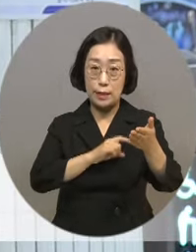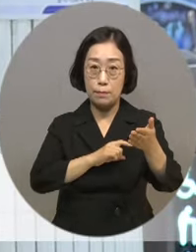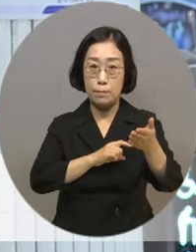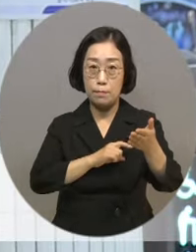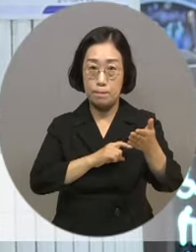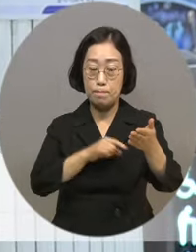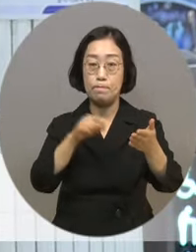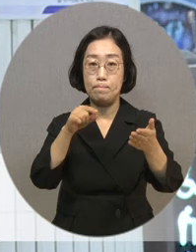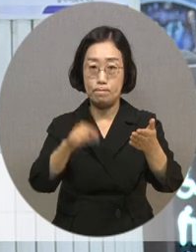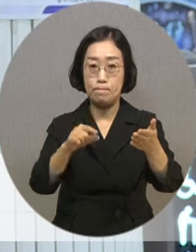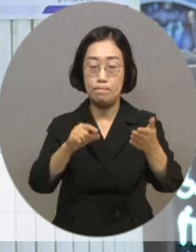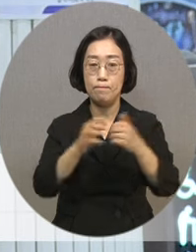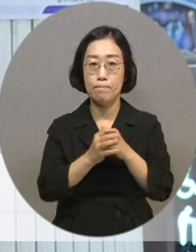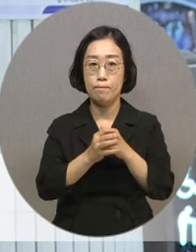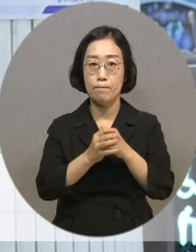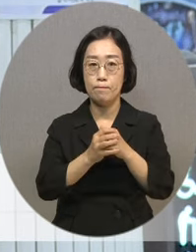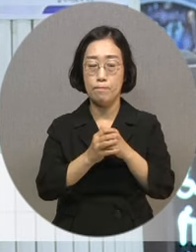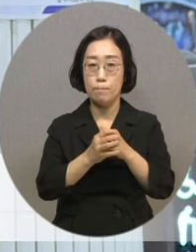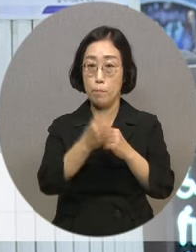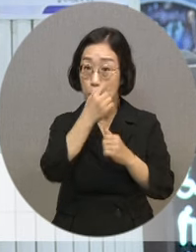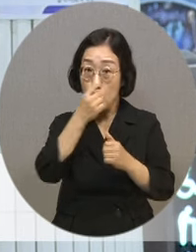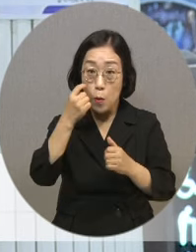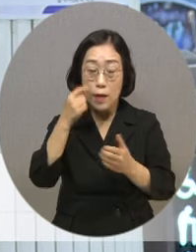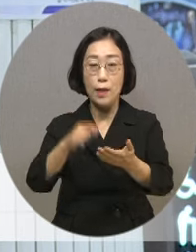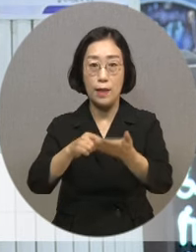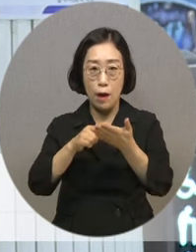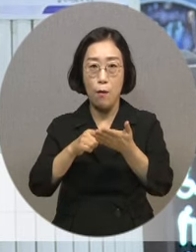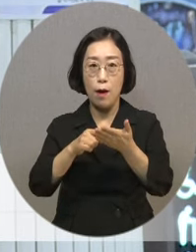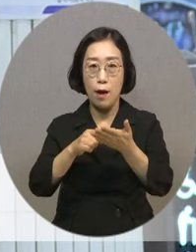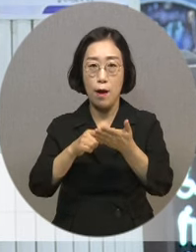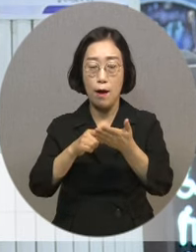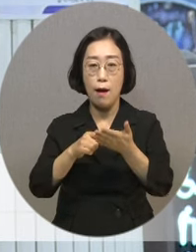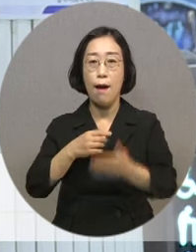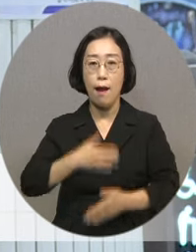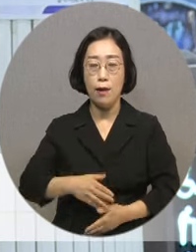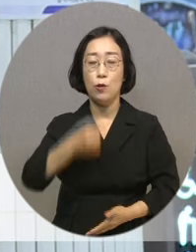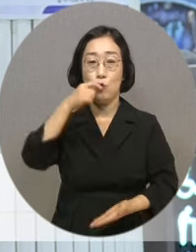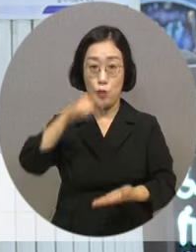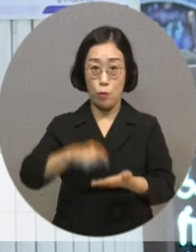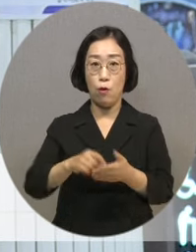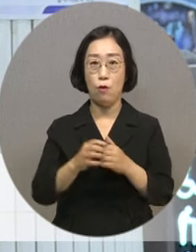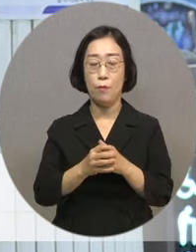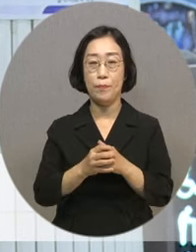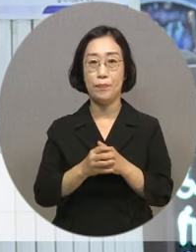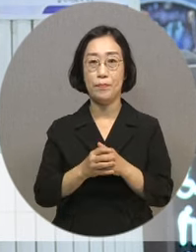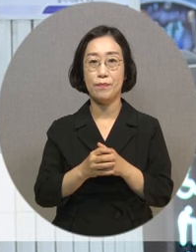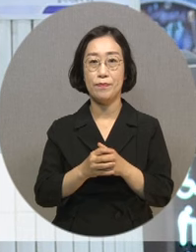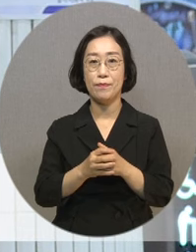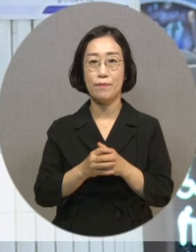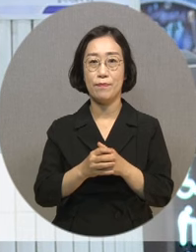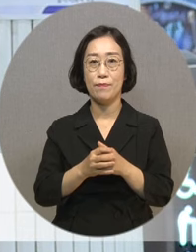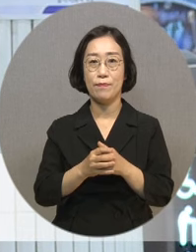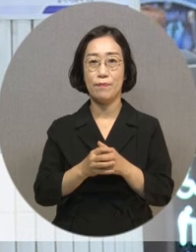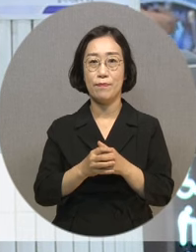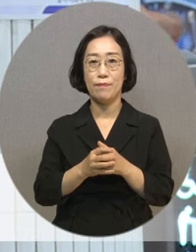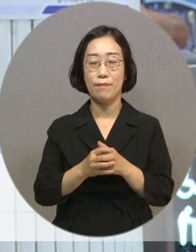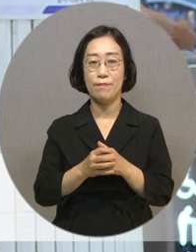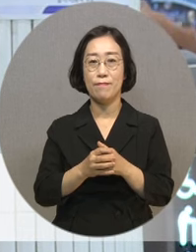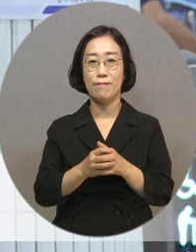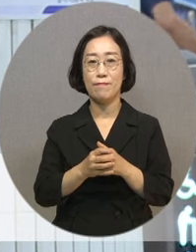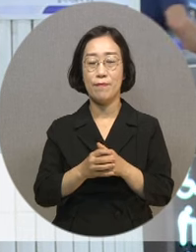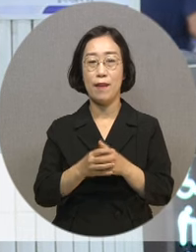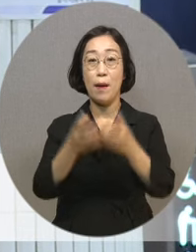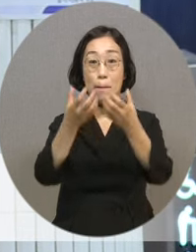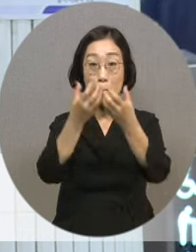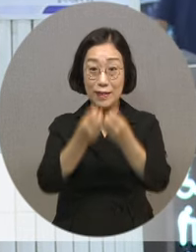이렇게 어 표기가 되어 있어서 잘 알 수 있었고음 그리고 노 마치